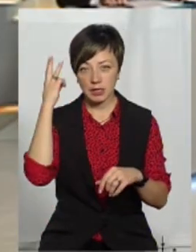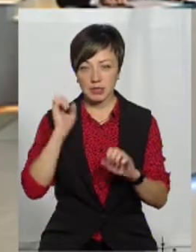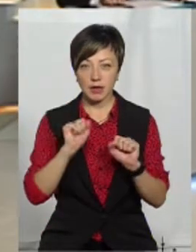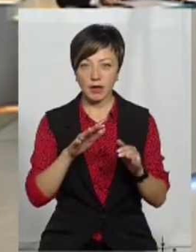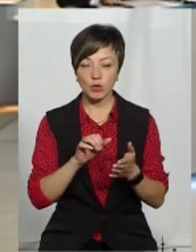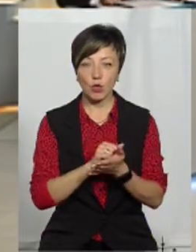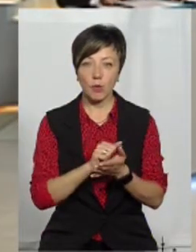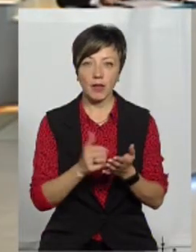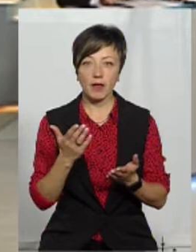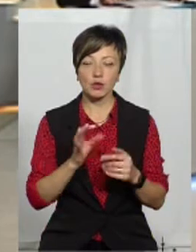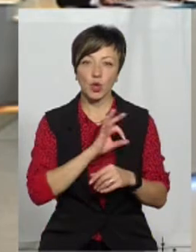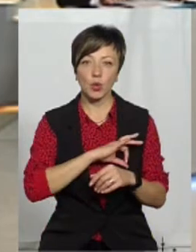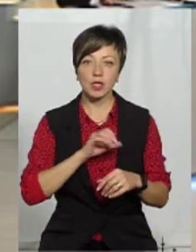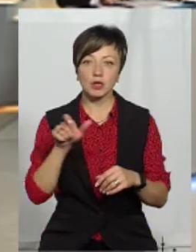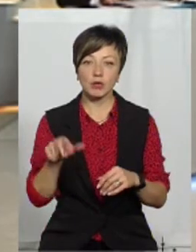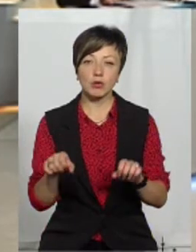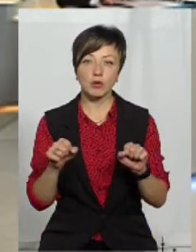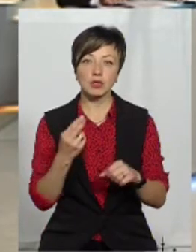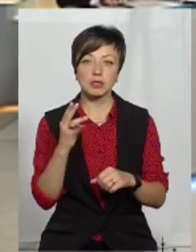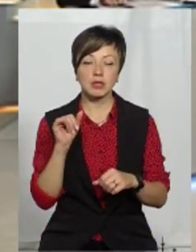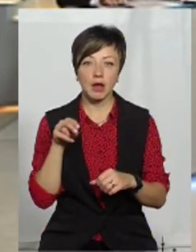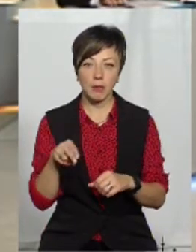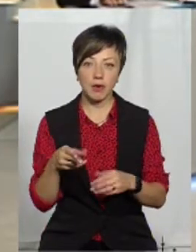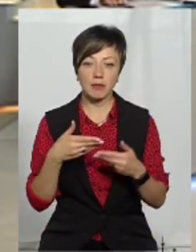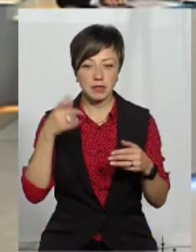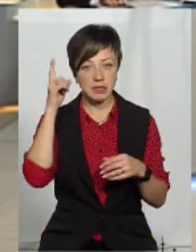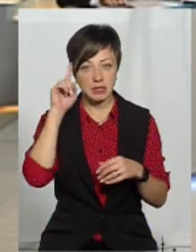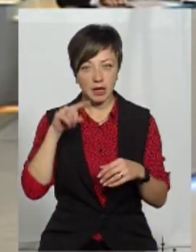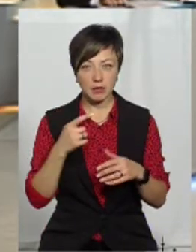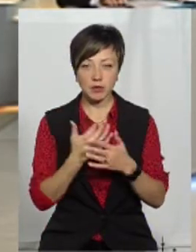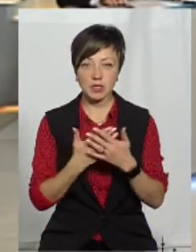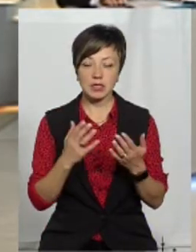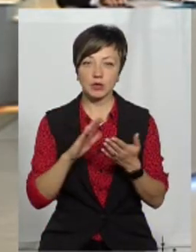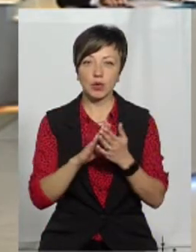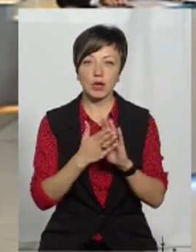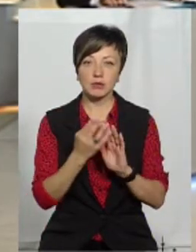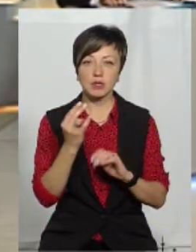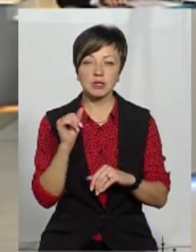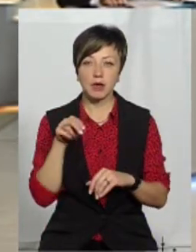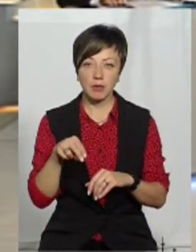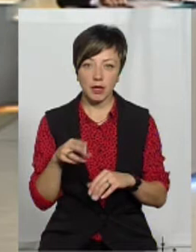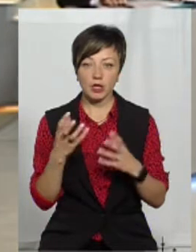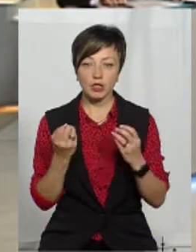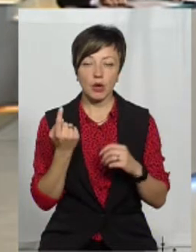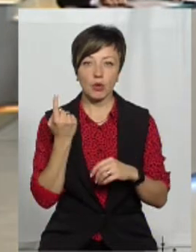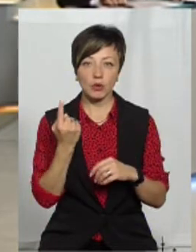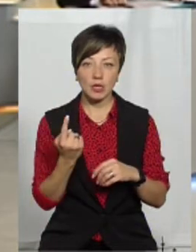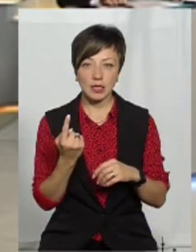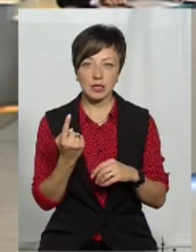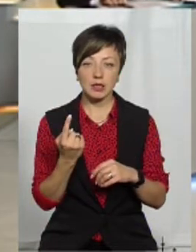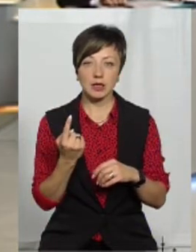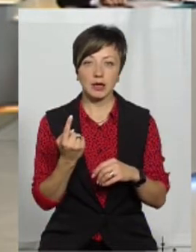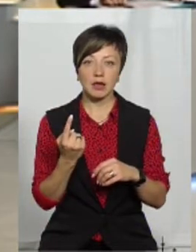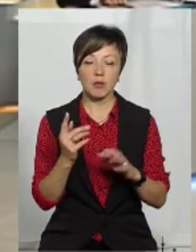здавати документи, або якщо це юридична особа, то можна в ЦНАП. Але ми ж також знаємо, що різна ситуація і по ЦНАПах, так? І ще один, скажімо, тренд